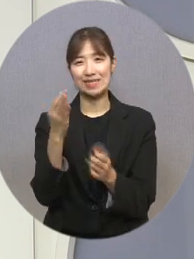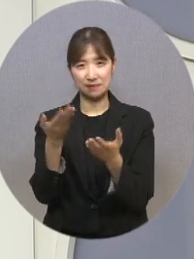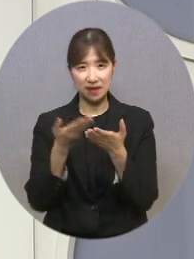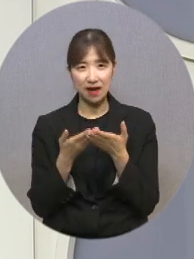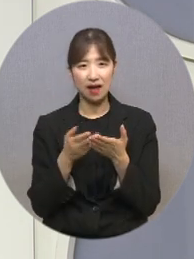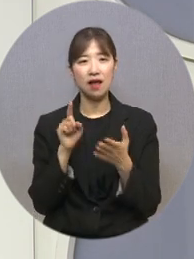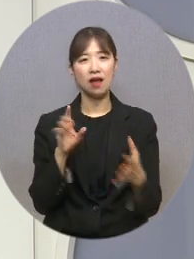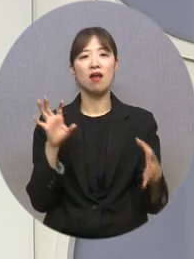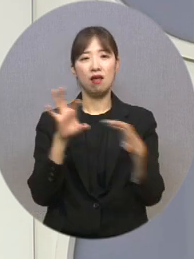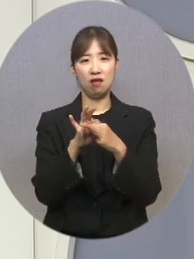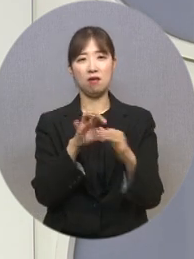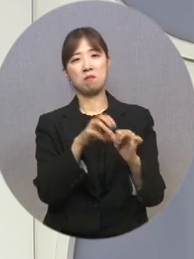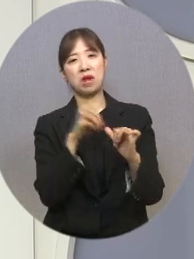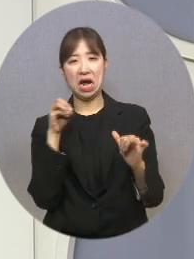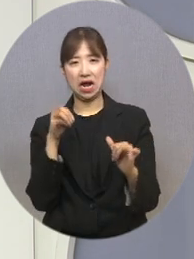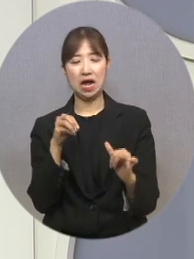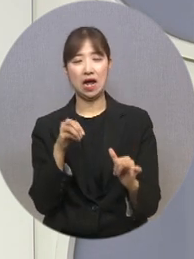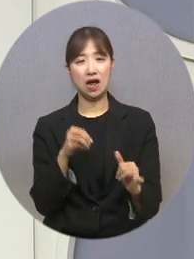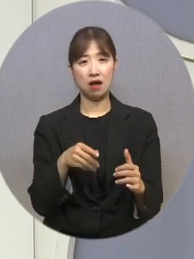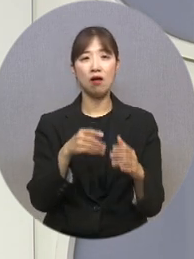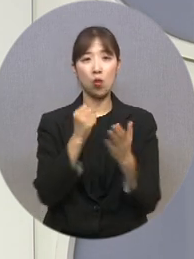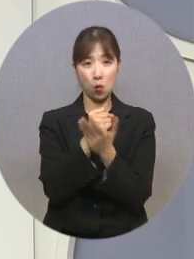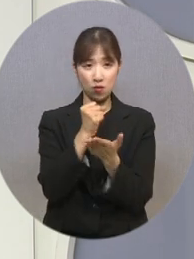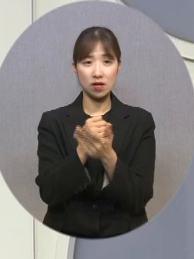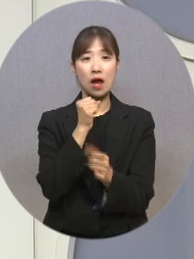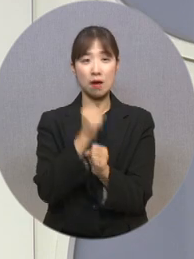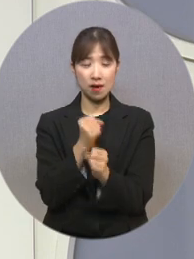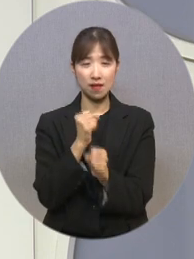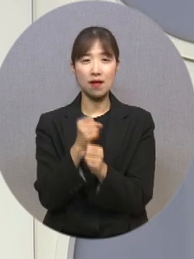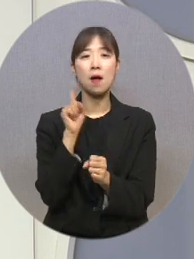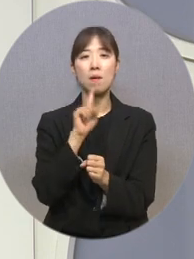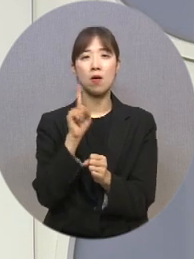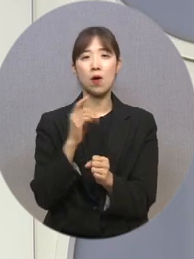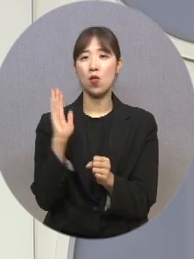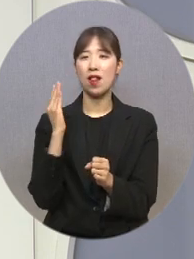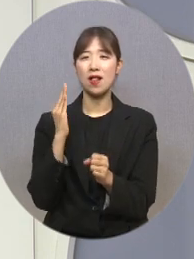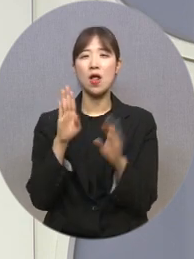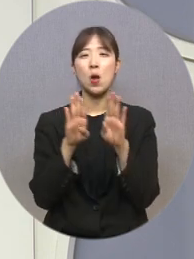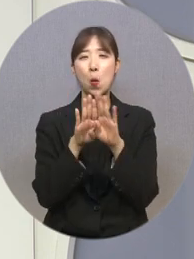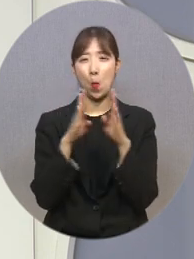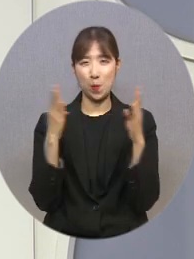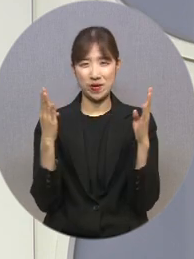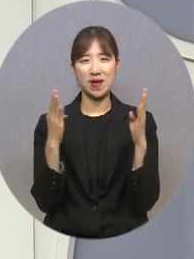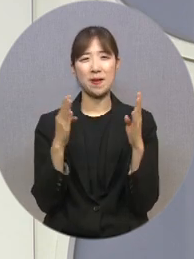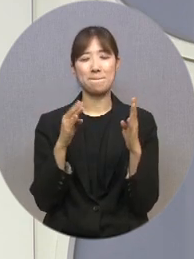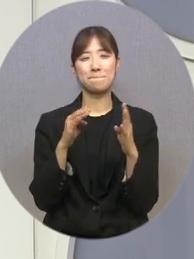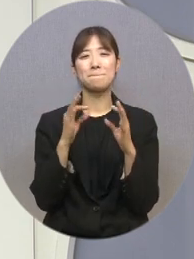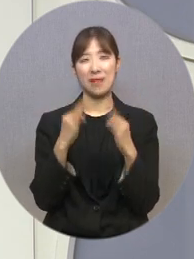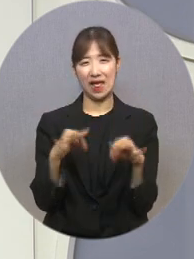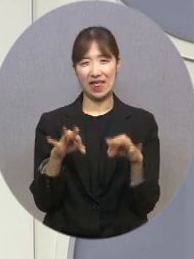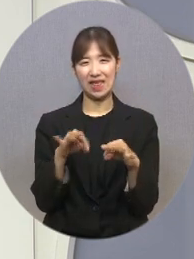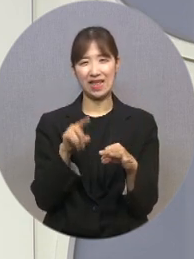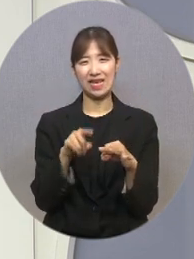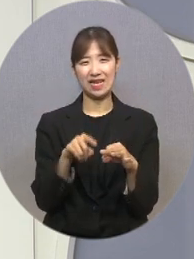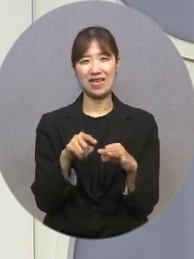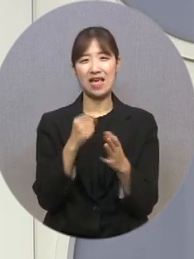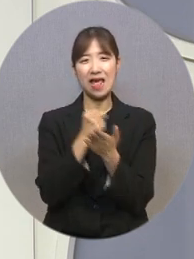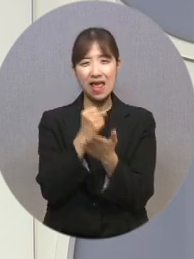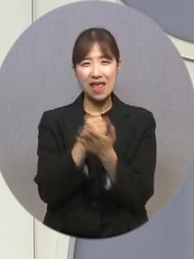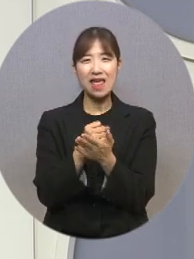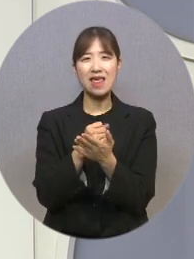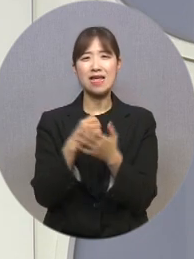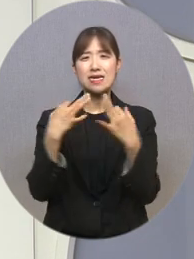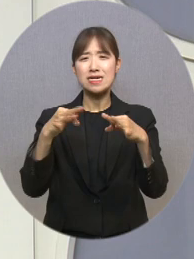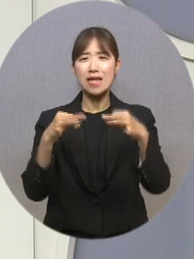이렇게 그래서 통장을 하나 개설하게 되면 요새는 이제 오픈뱅킹이라 그래가지고 계좌를 통합 관리를 할 수 있습니다. 예.